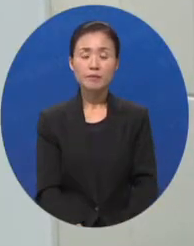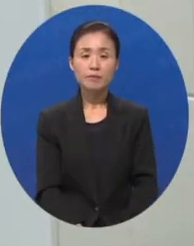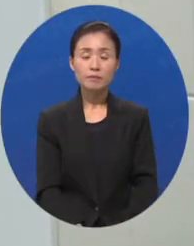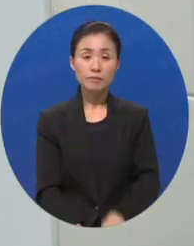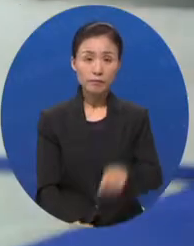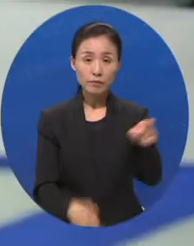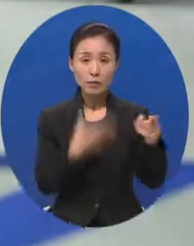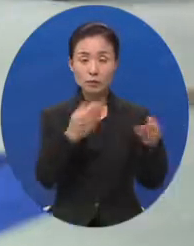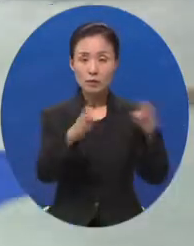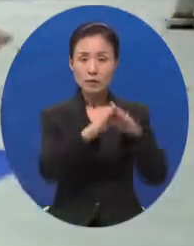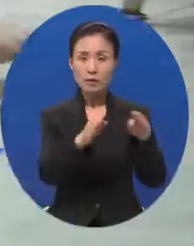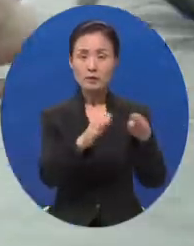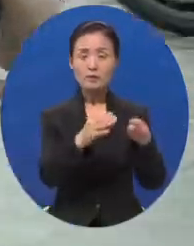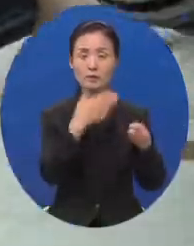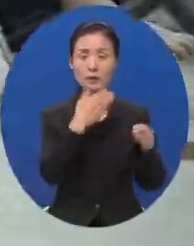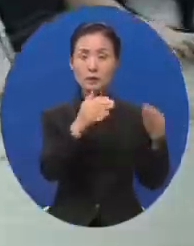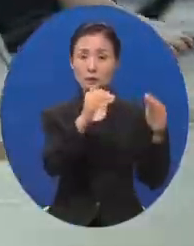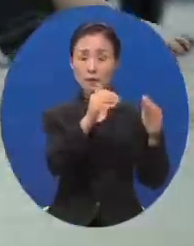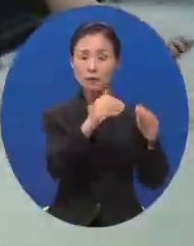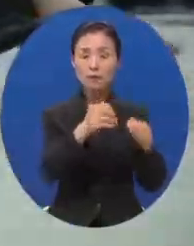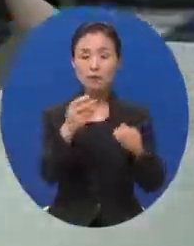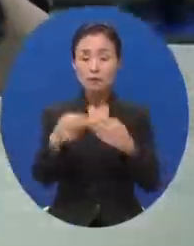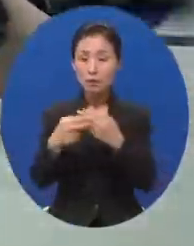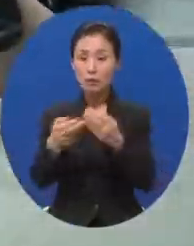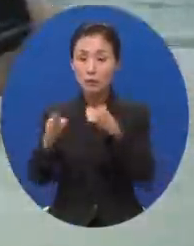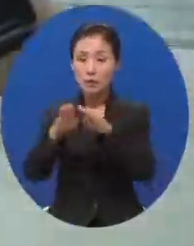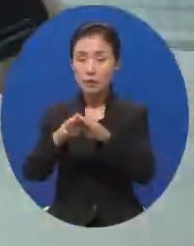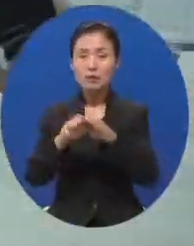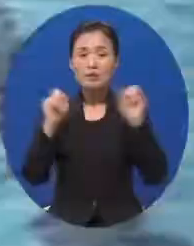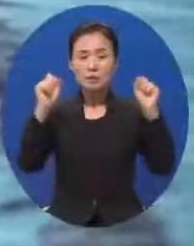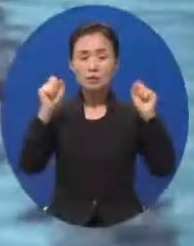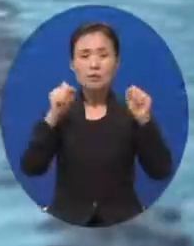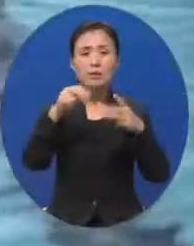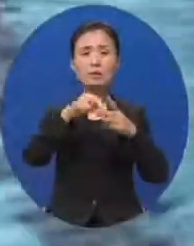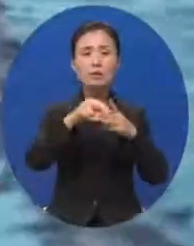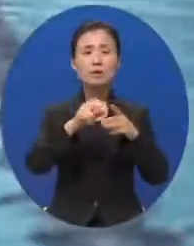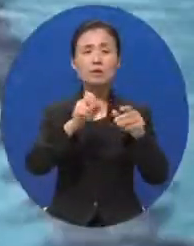이들은 복지기관이나 의료기관, 스포츠센터 등에서 주로 근무하는데요.